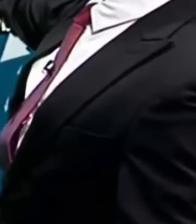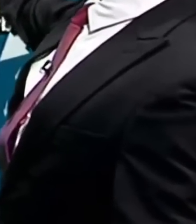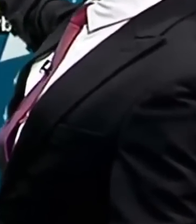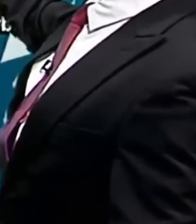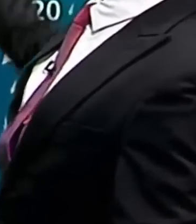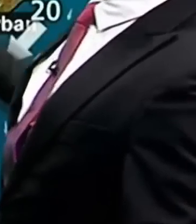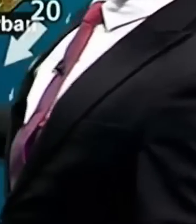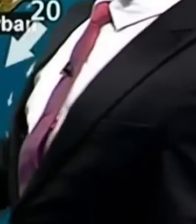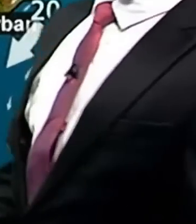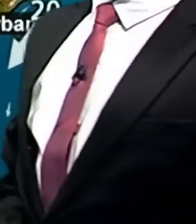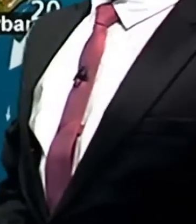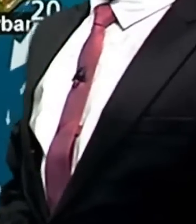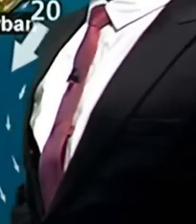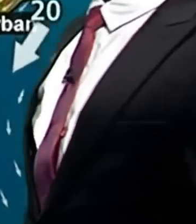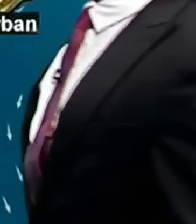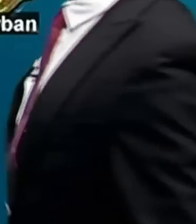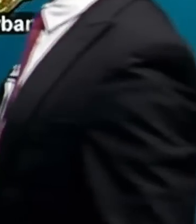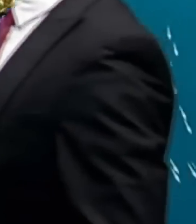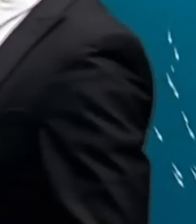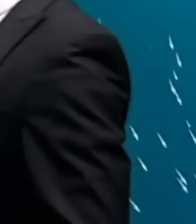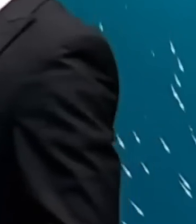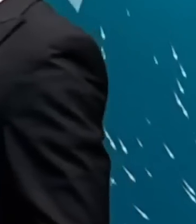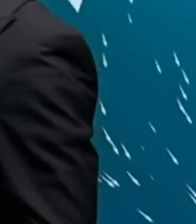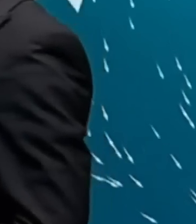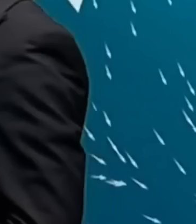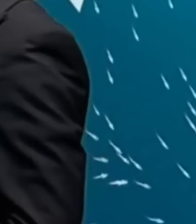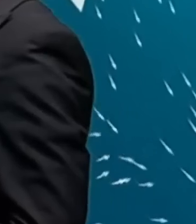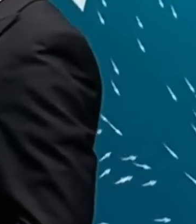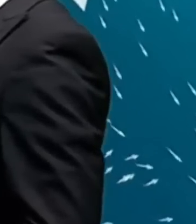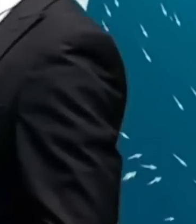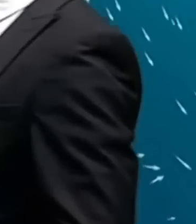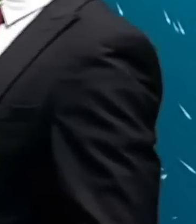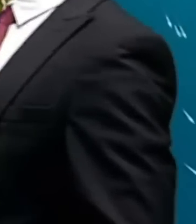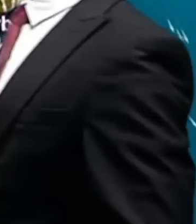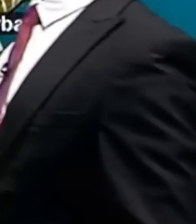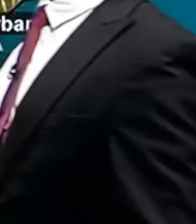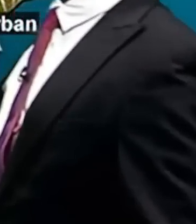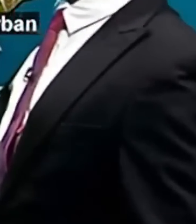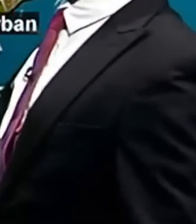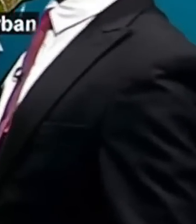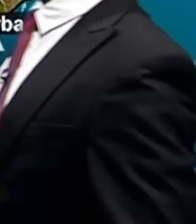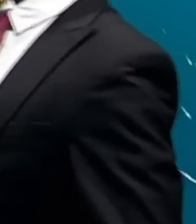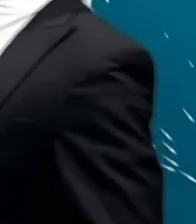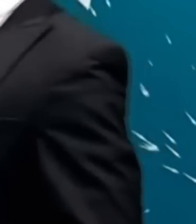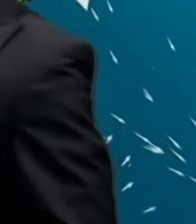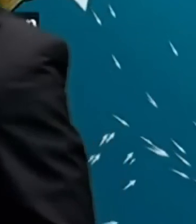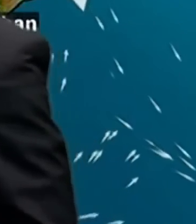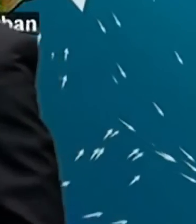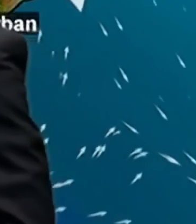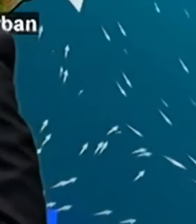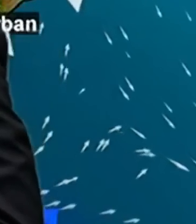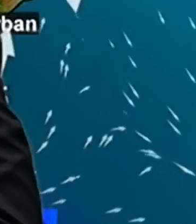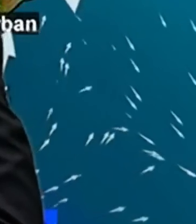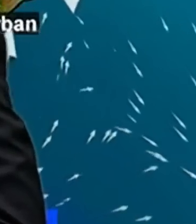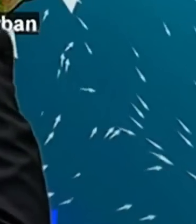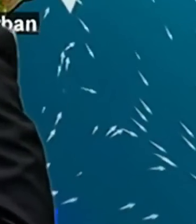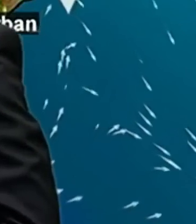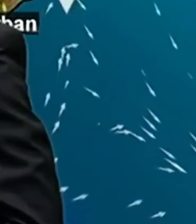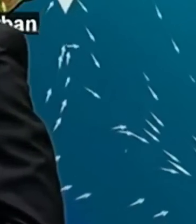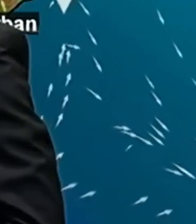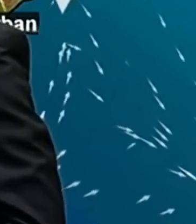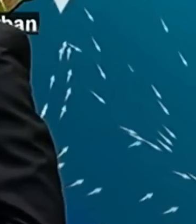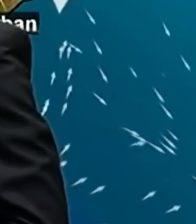apešitše na godimo tša province yeo fela go mare lebela gape letšatši la go sasa re tebeletše temošo tšego ke baka kanyo ya boso ba re bontšha ka maphotho a lewatle